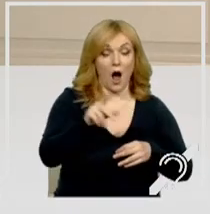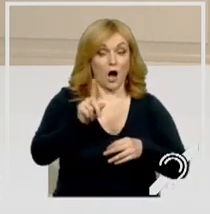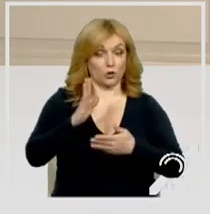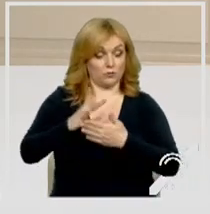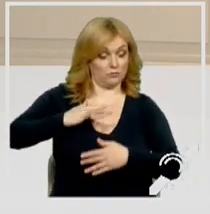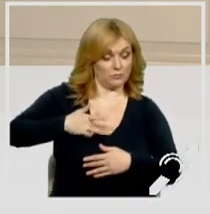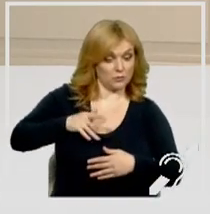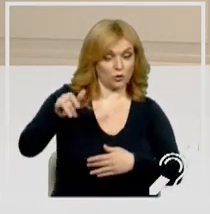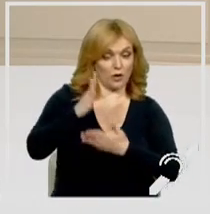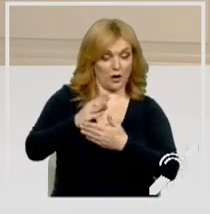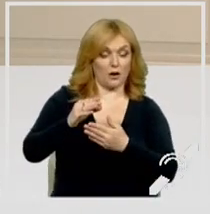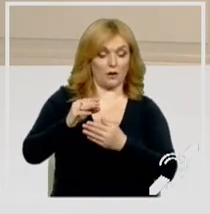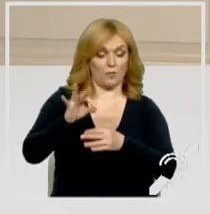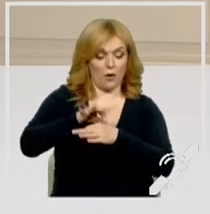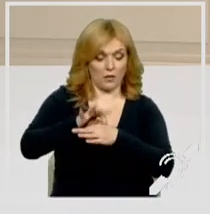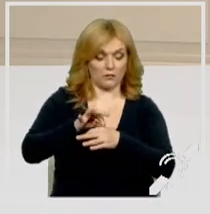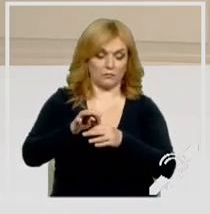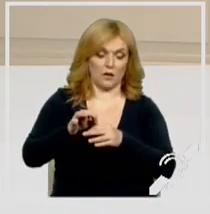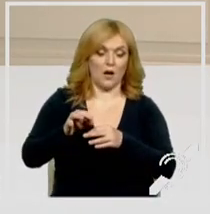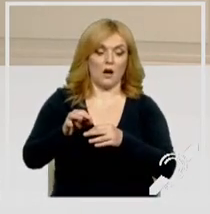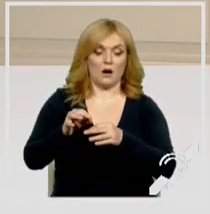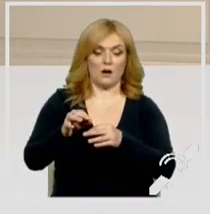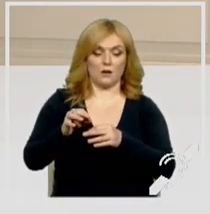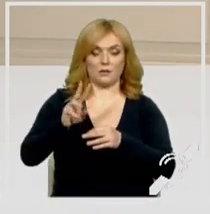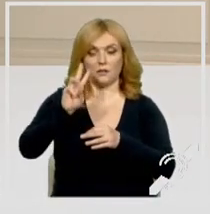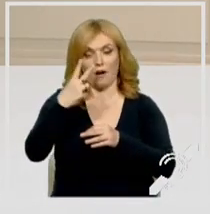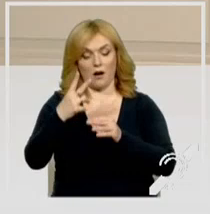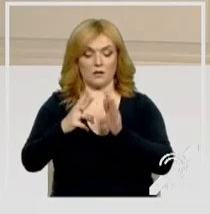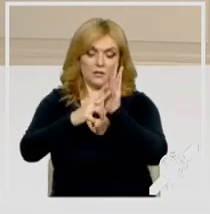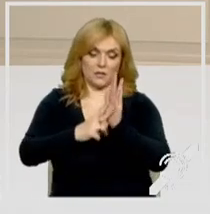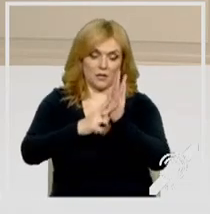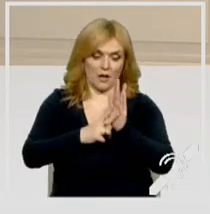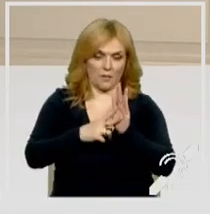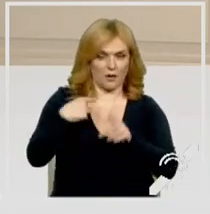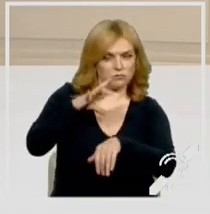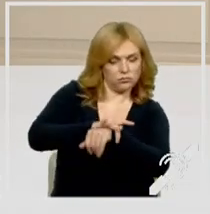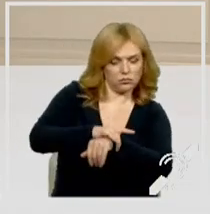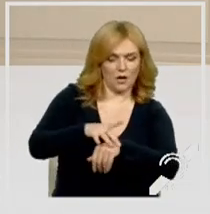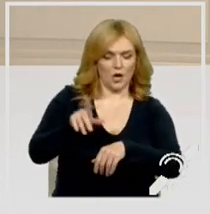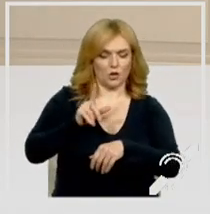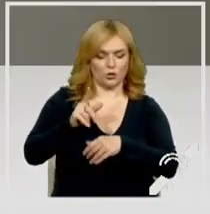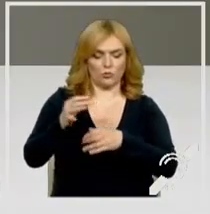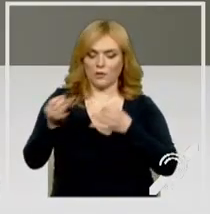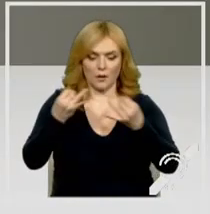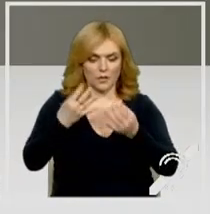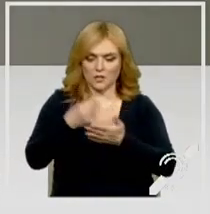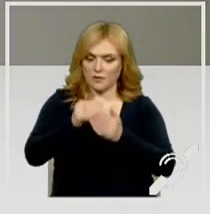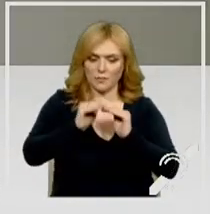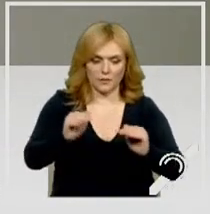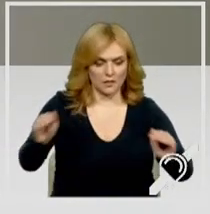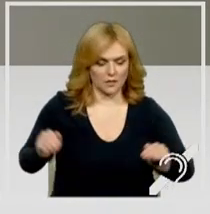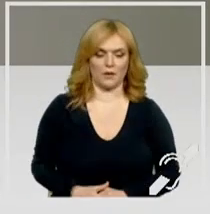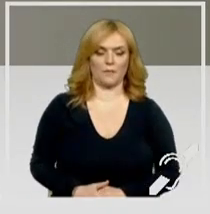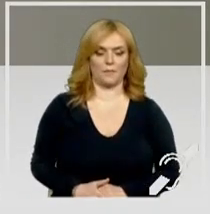с 3 лет. Ну, где-то в 2,7 я забила тревогу, потому что я увидела, что все-таки он не идет на контакт с детками. Он самый